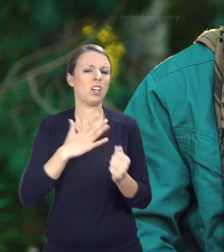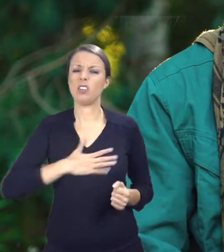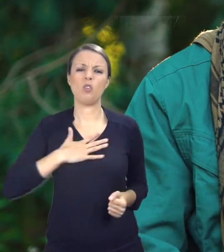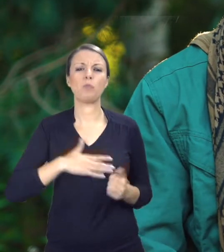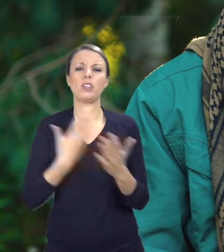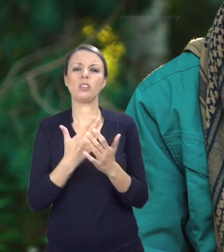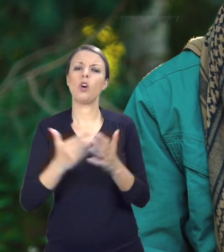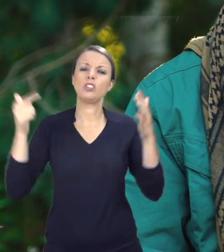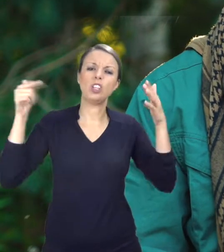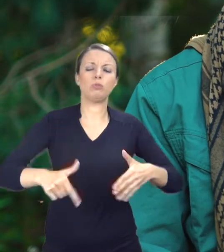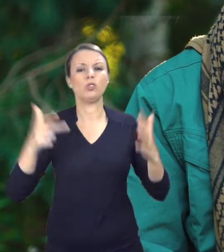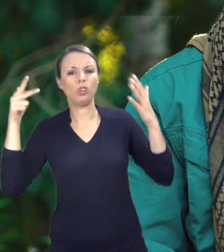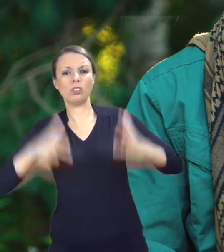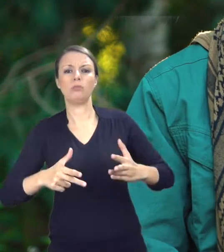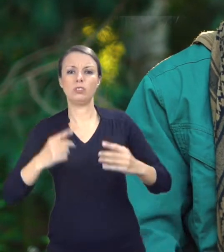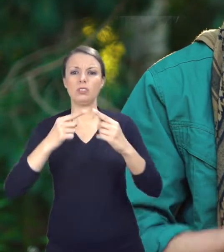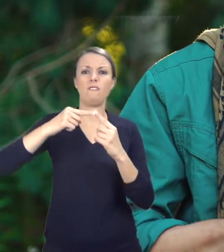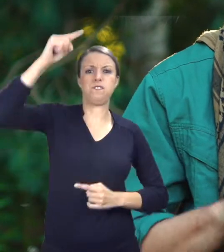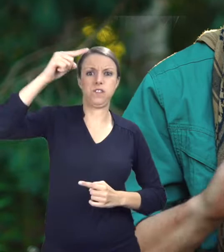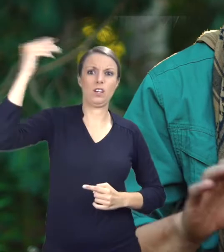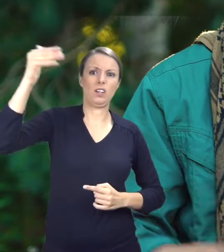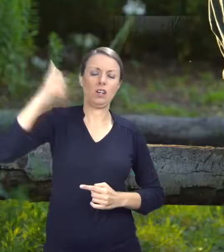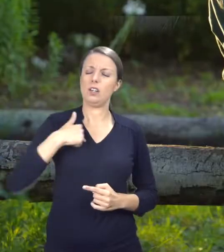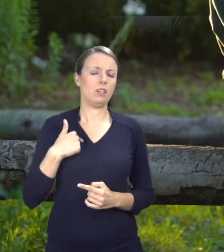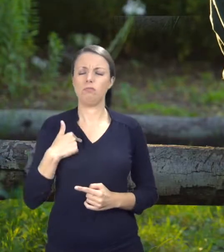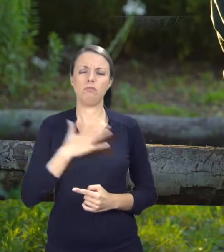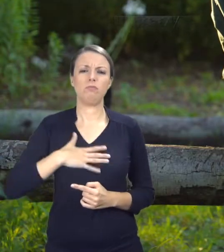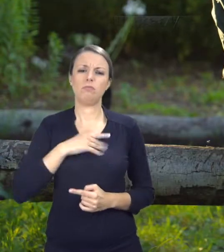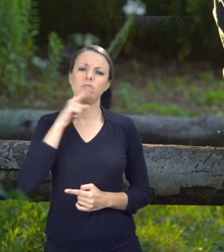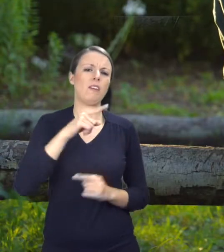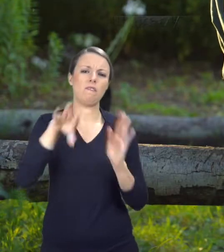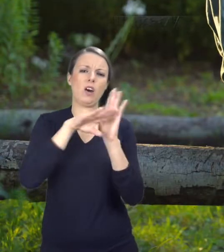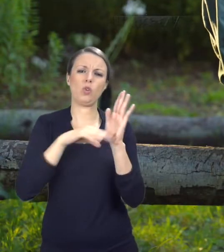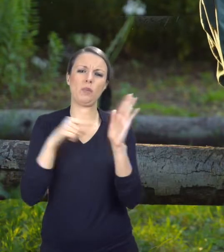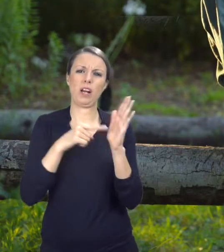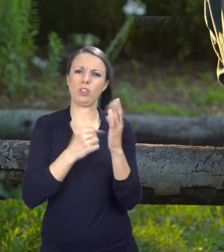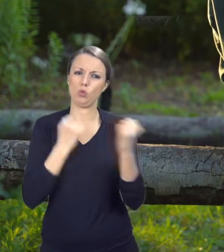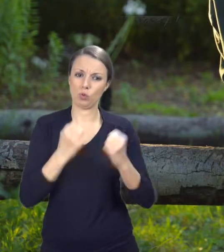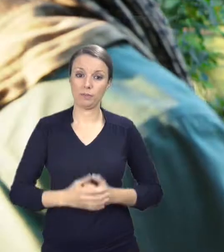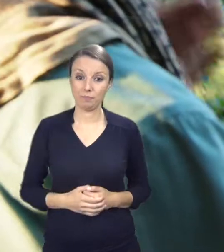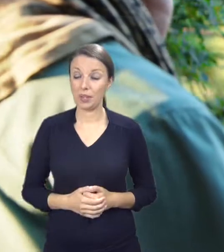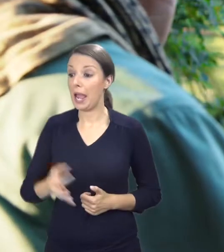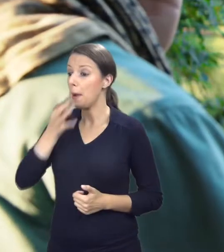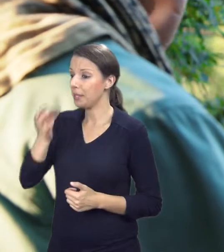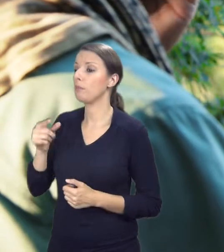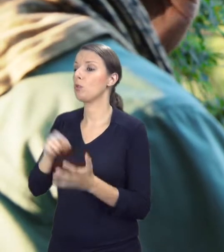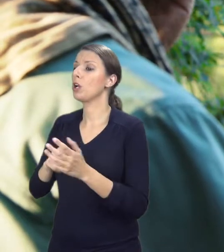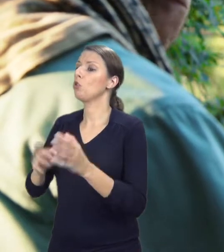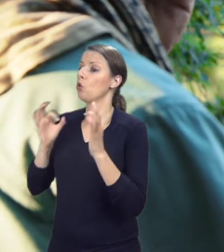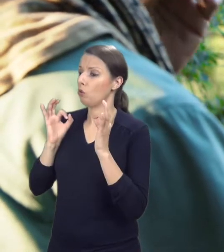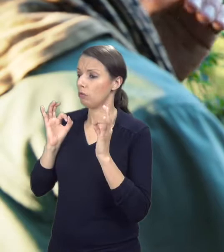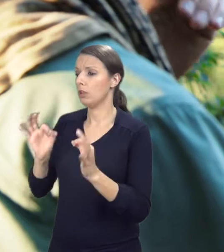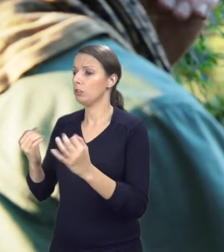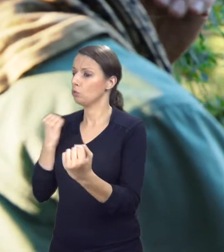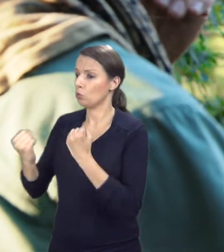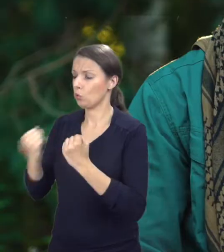To nie jest mój klimat. Tam warunki do przetrwania są naprawdę słabe. Pytałam się o najbardziej hardkorowe miejsce, a najbardziej obrzydliwe miejsce, takie, w którym musiałeś,